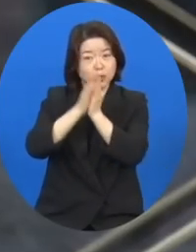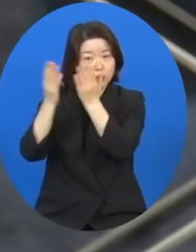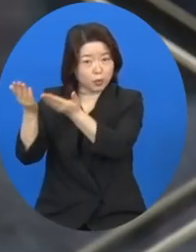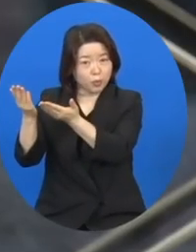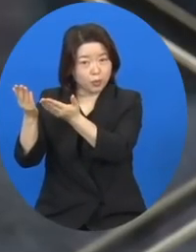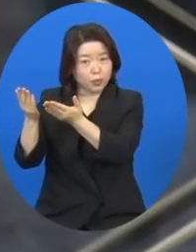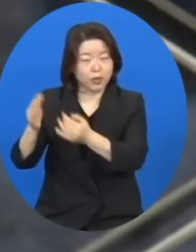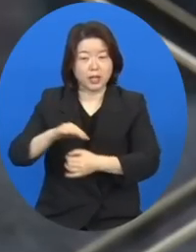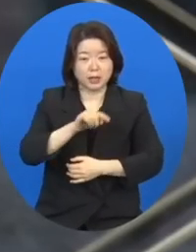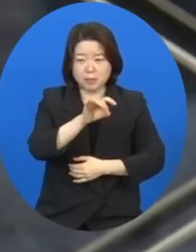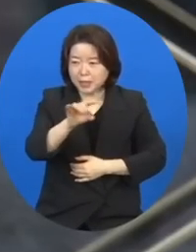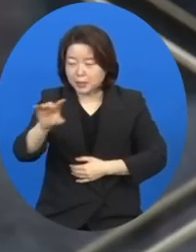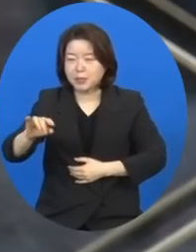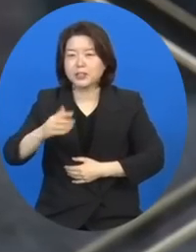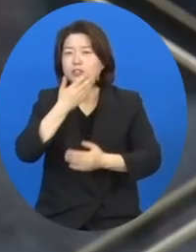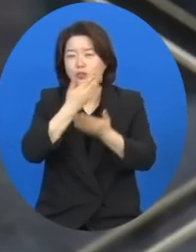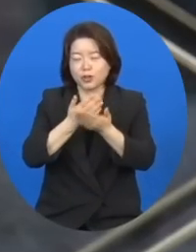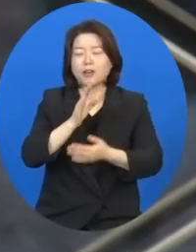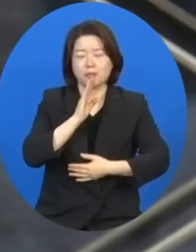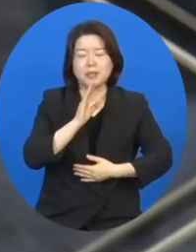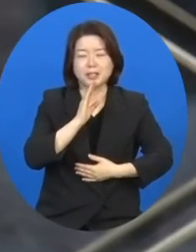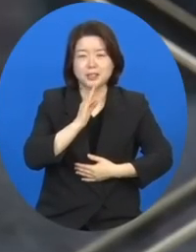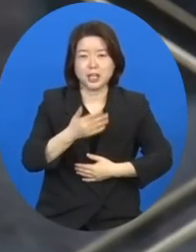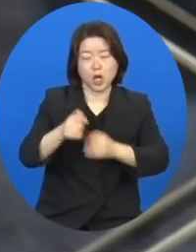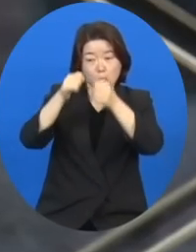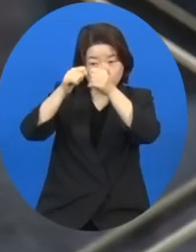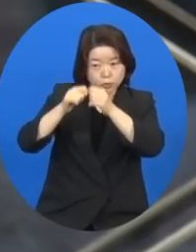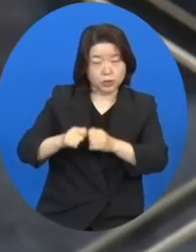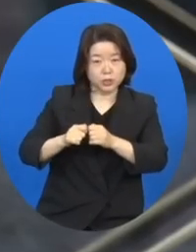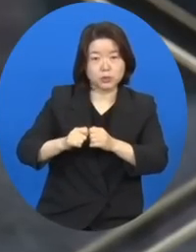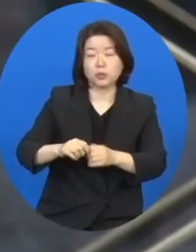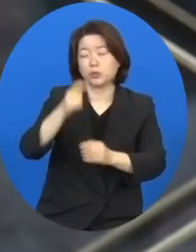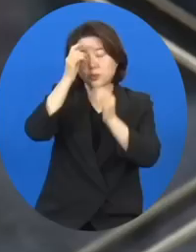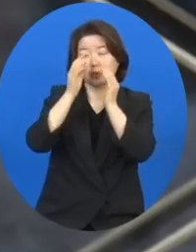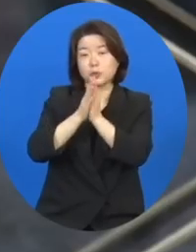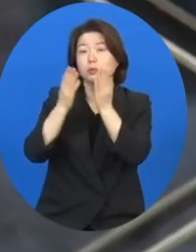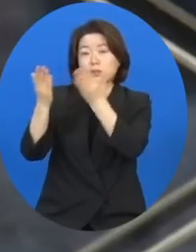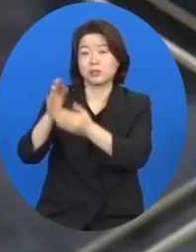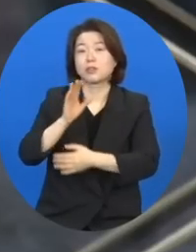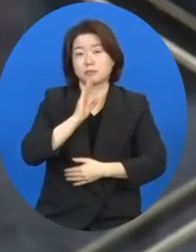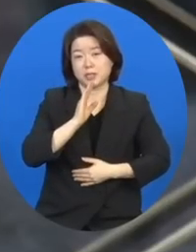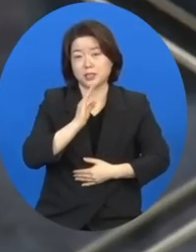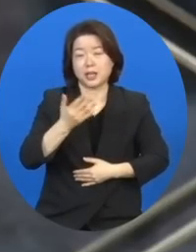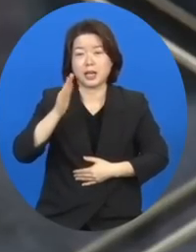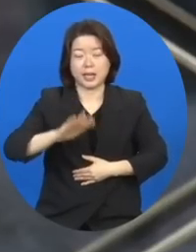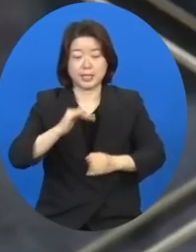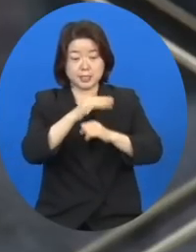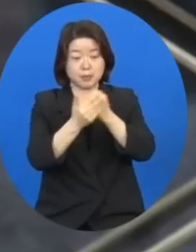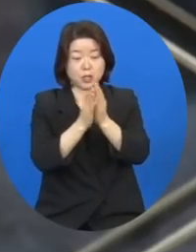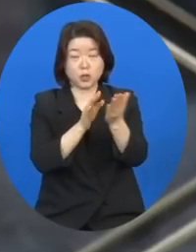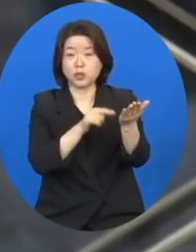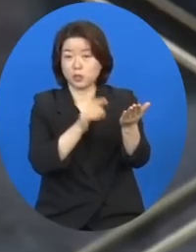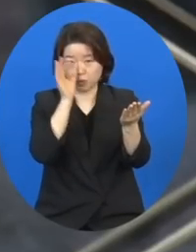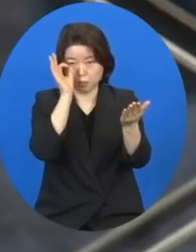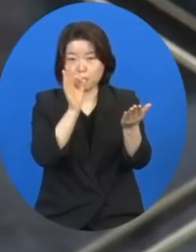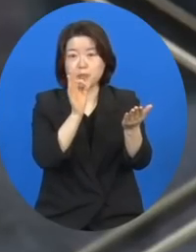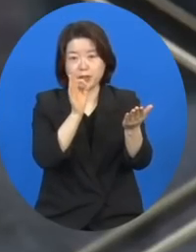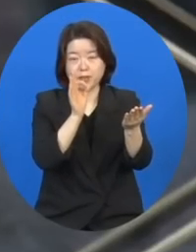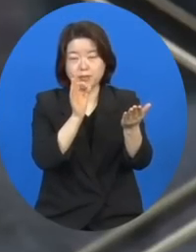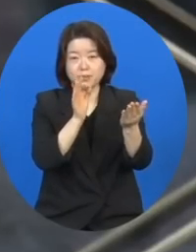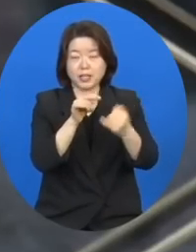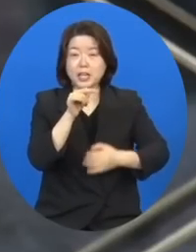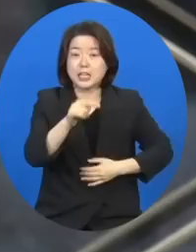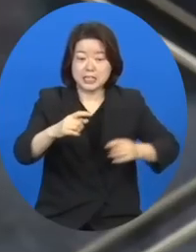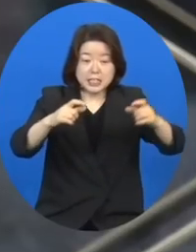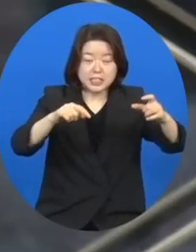다 중요한 기도 제목이에요. 우리가 구체적으로 기도해야 될 기도 제목들입니다. 그런데 오늘 본문을 읽어보시면 이 에베소